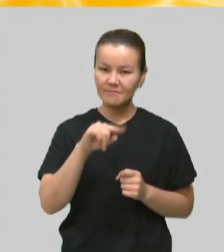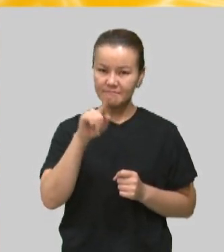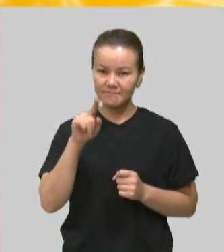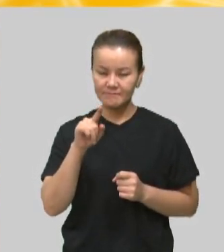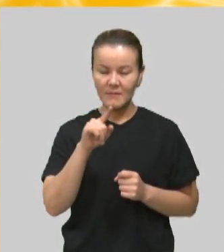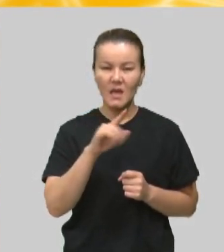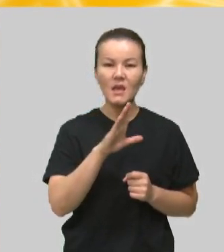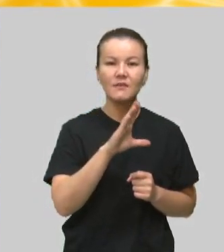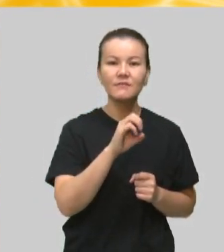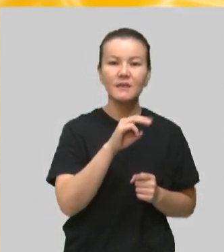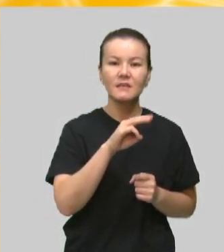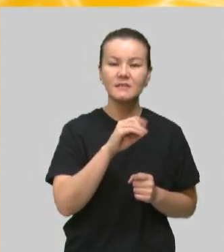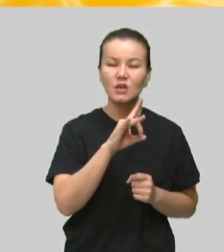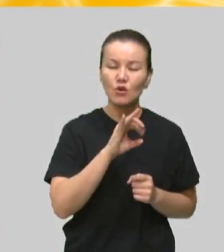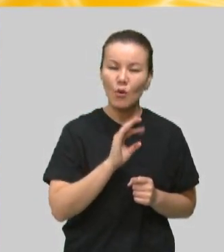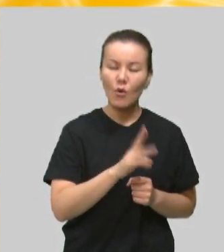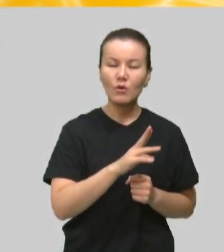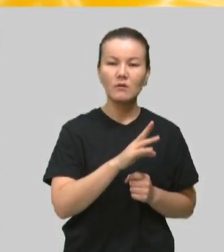ветерок,